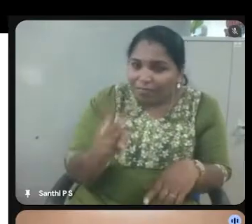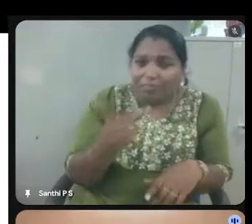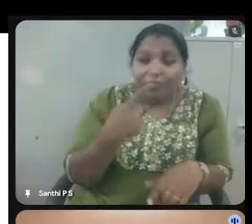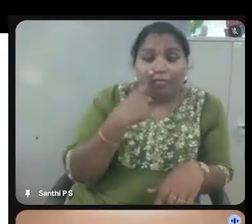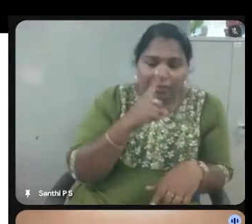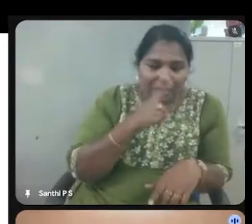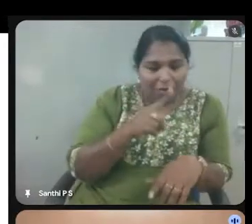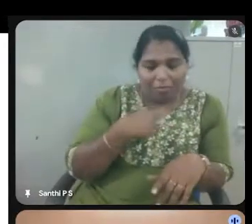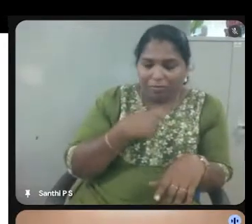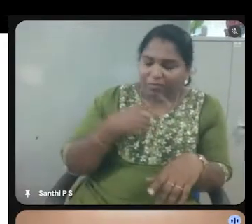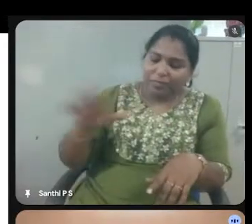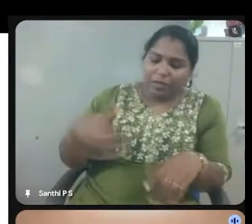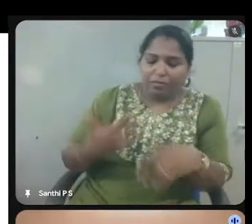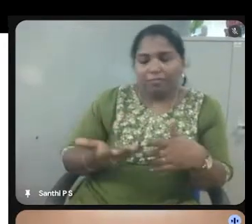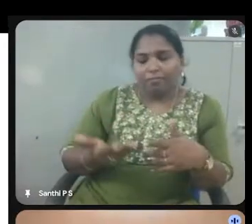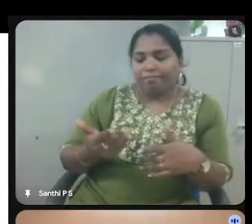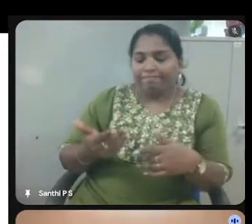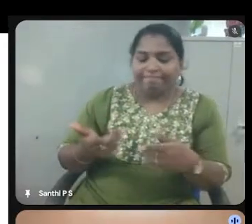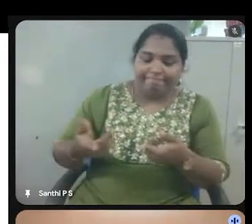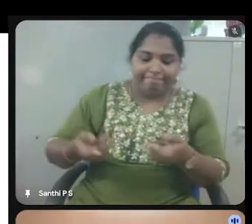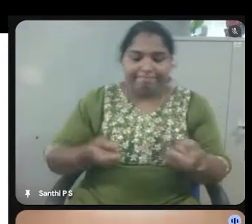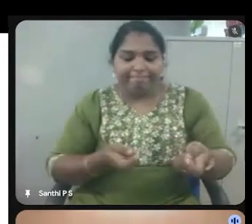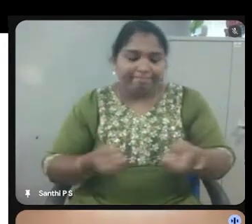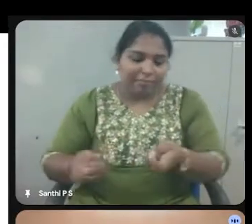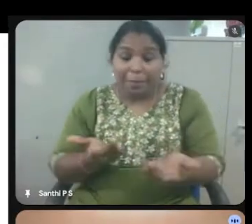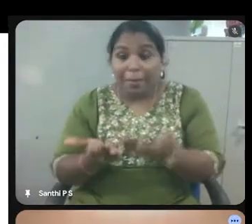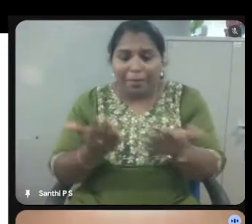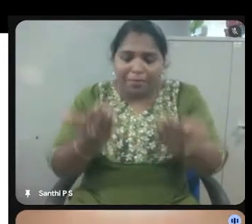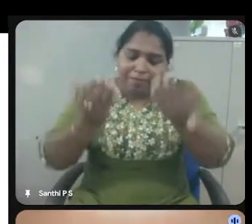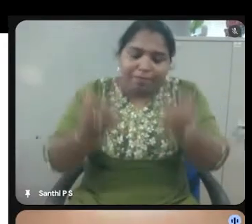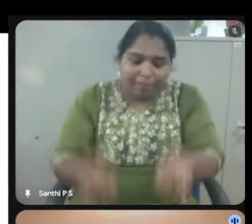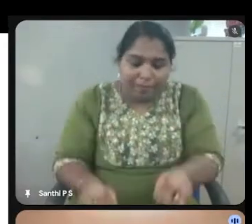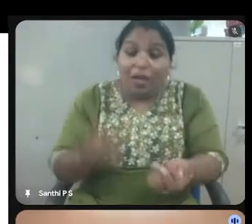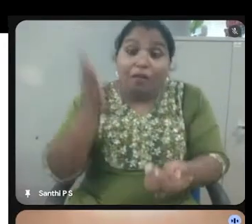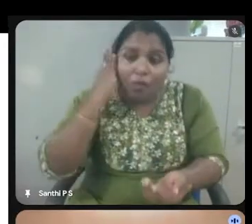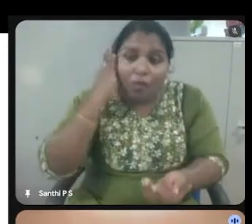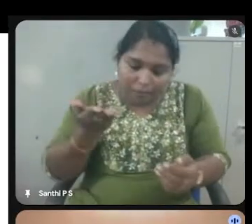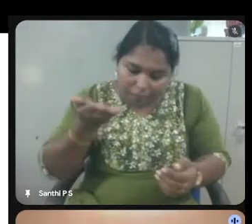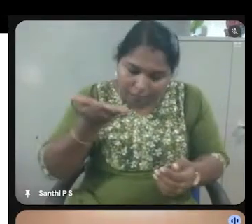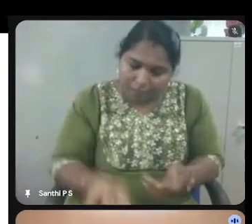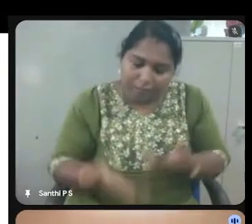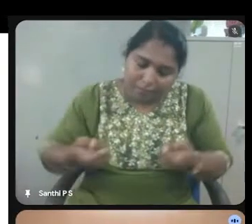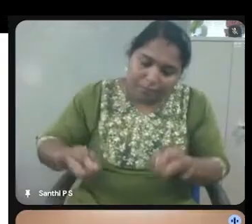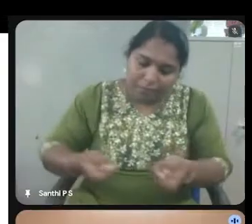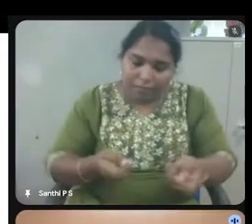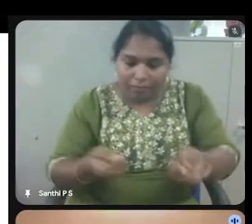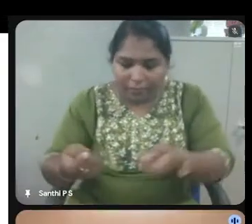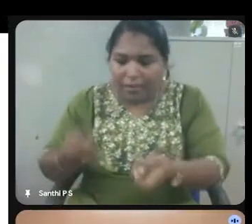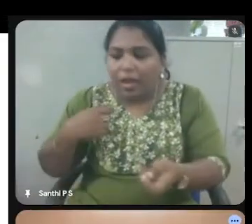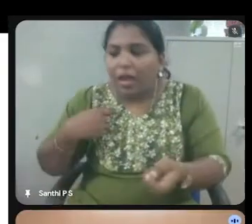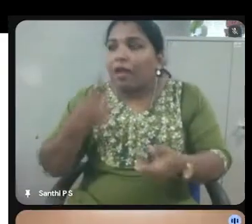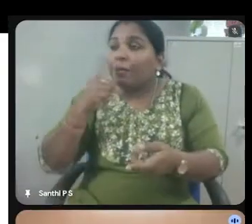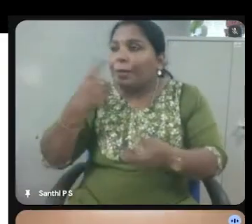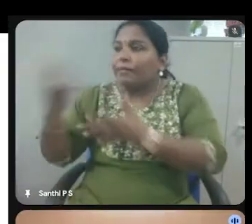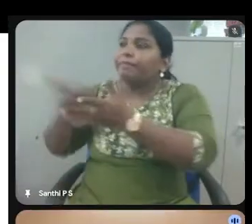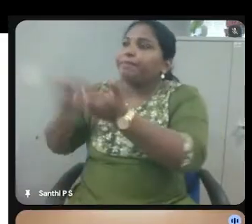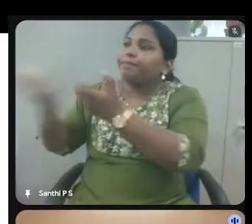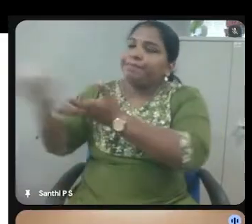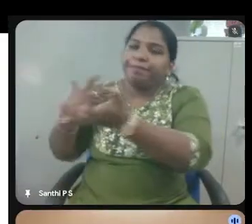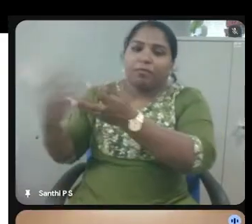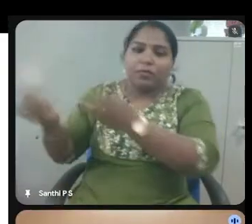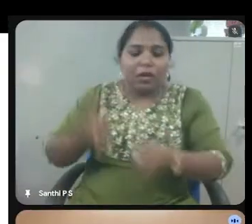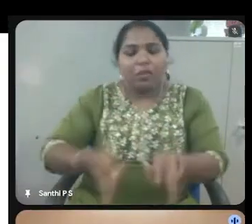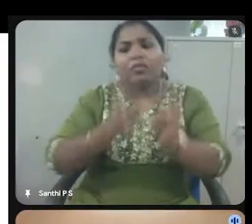വരുന്നു, ട്രോളിയിൽ ഇരുത്തുന്നു, കയ്യിൽ ഫോൺ കൊടുക്കുന്നു അല്ലെ. അപ്പൊ നമുക്ക് ശല്യമൊന്നുമില്ല, കുട്ടി അവിടെ ഇരുന്നോളൂ, നമുക്ക് സുഖമായിട്ട് ഷോപ്പിംഗ് ചെയ്യാം, തിരിച്ചു പോകാം അല്ലെ. പക്ഷെ